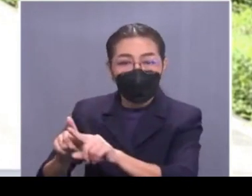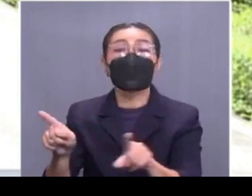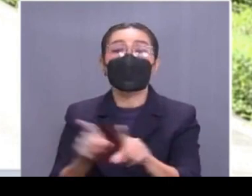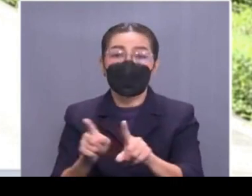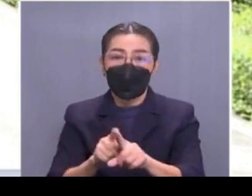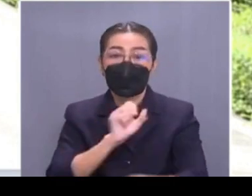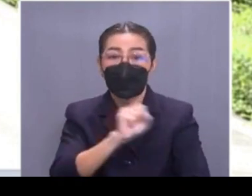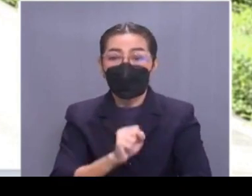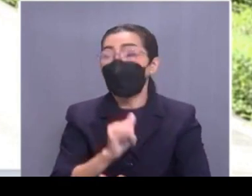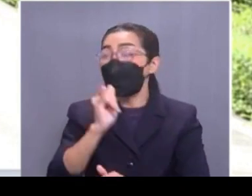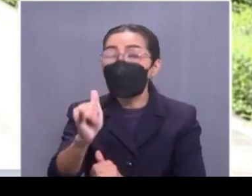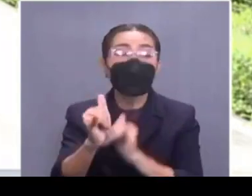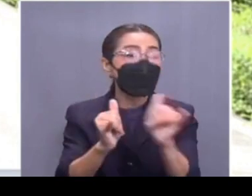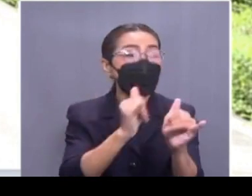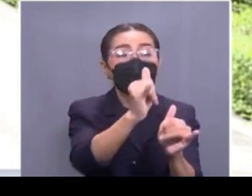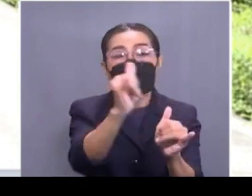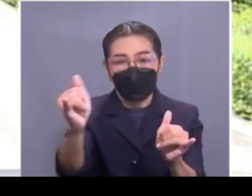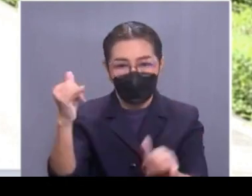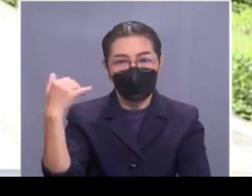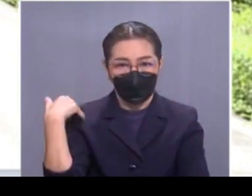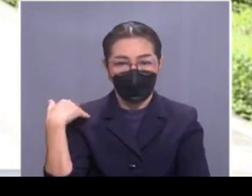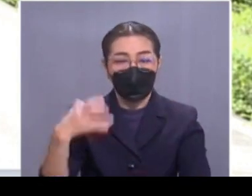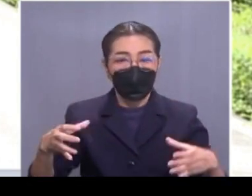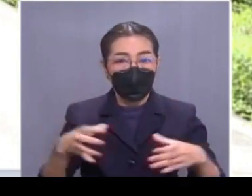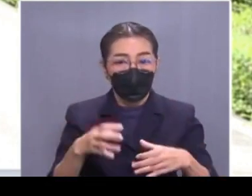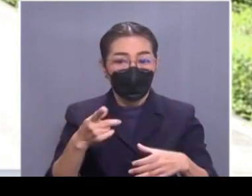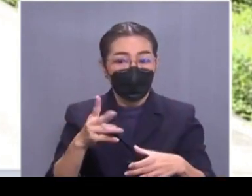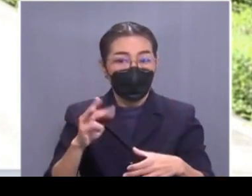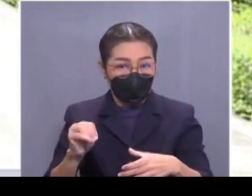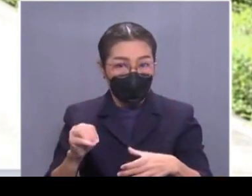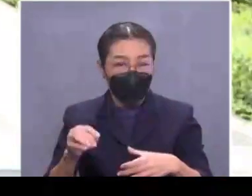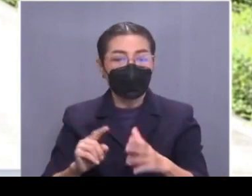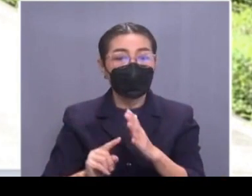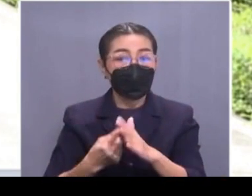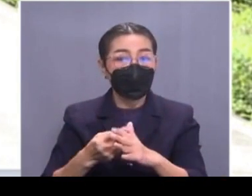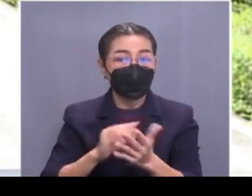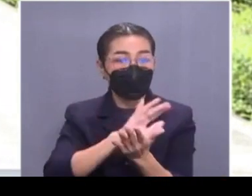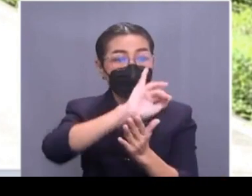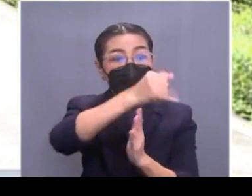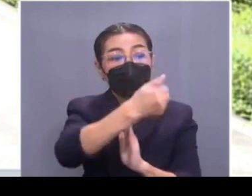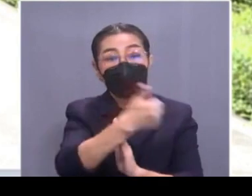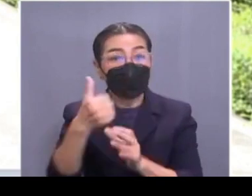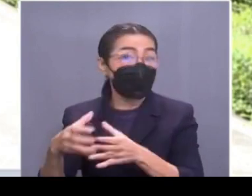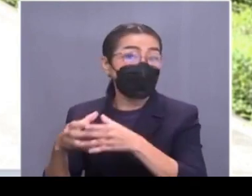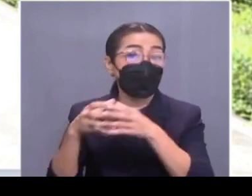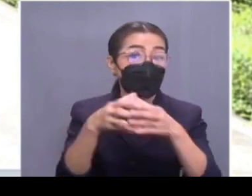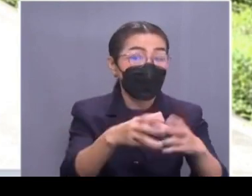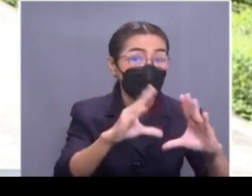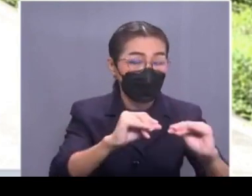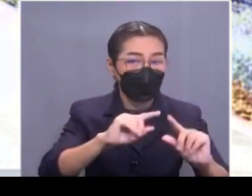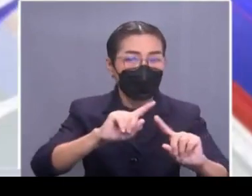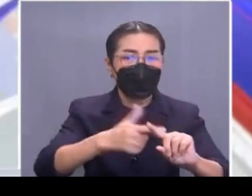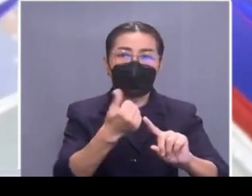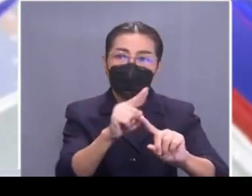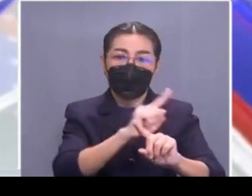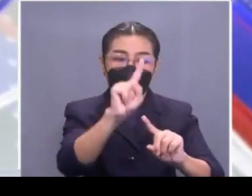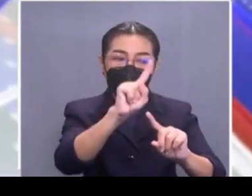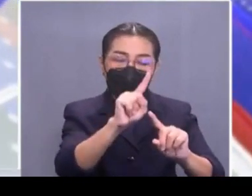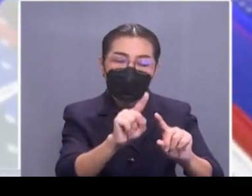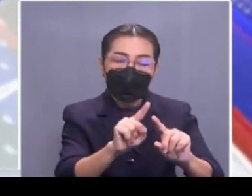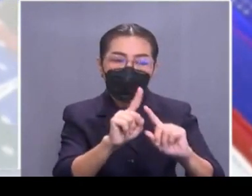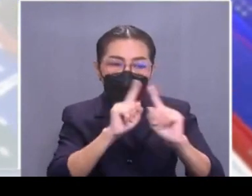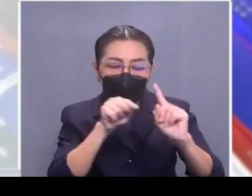งพื้นที่ด้วยเช่นกันและการประชุมครม.สัญจรที่จะรับการเปิดประเทศหลัง1พฤศจิกายนนี้นะคะก็มีแนวโน้มสูง